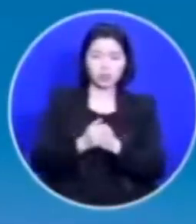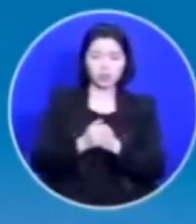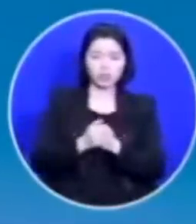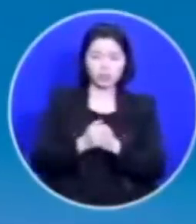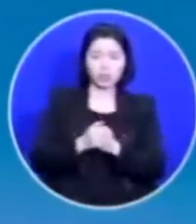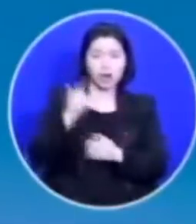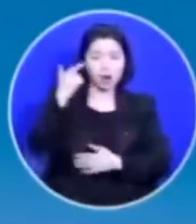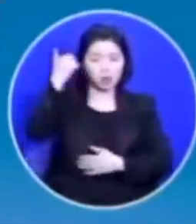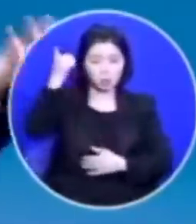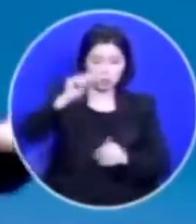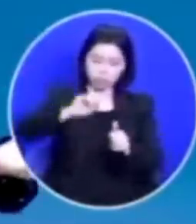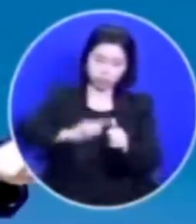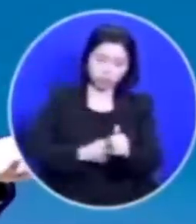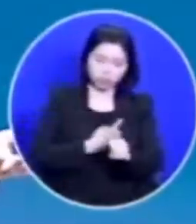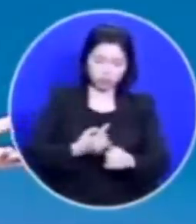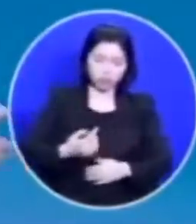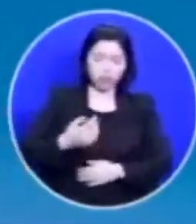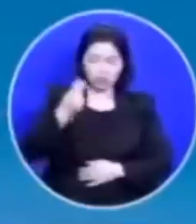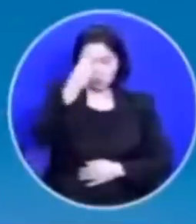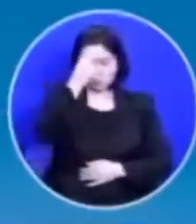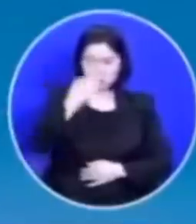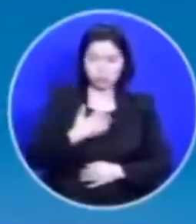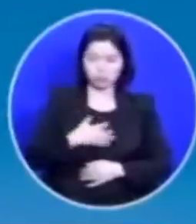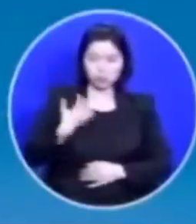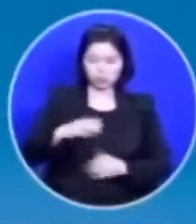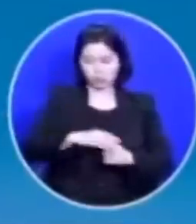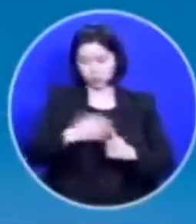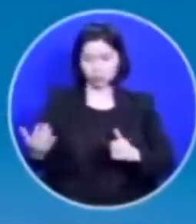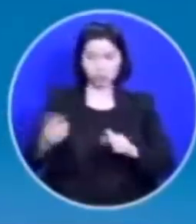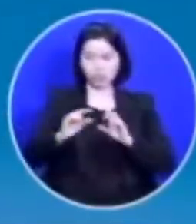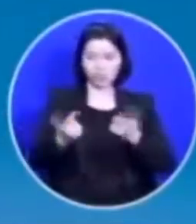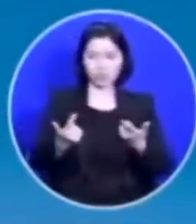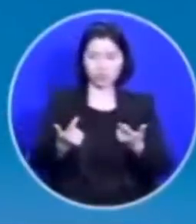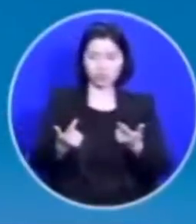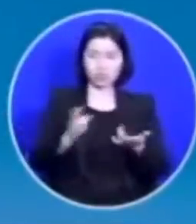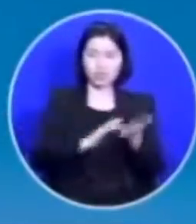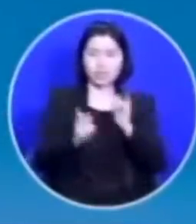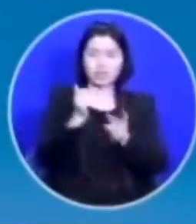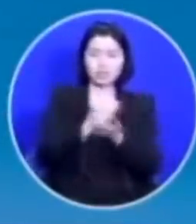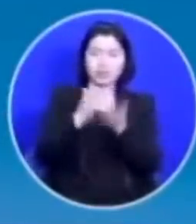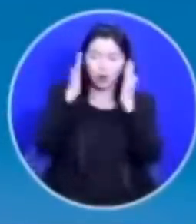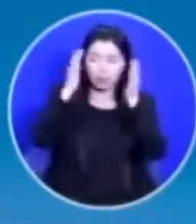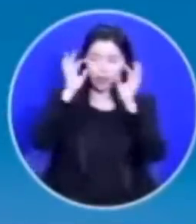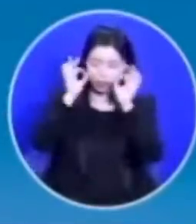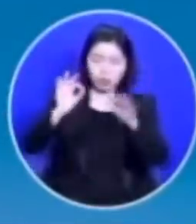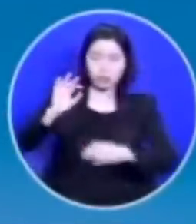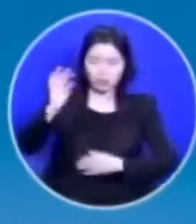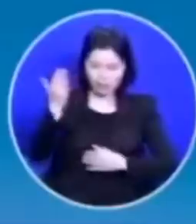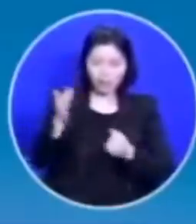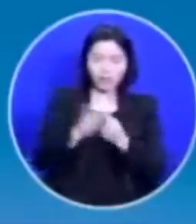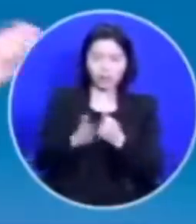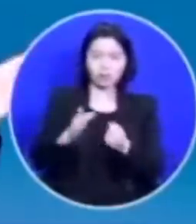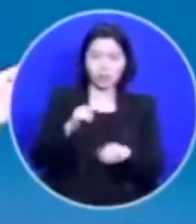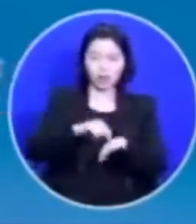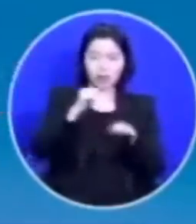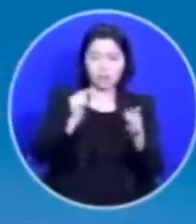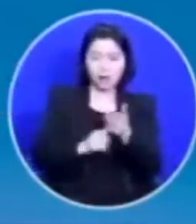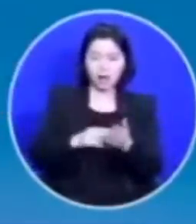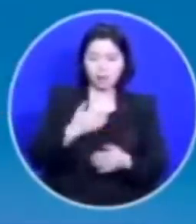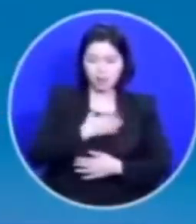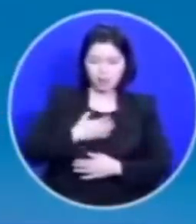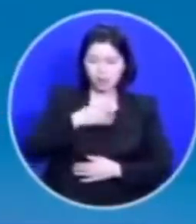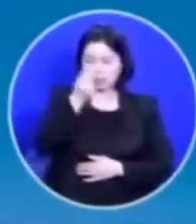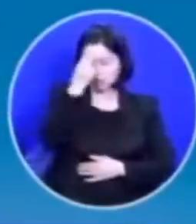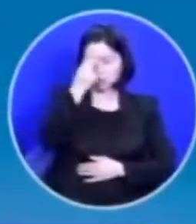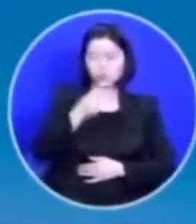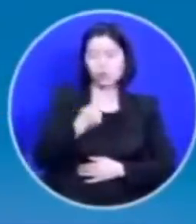목사라고 저절로 근심 염려 에서 놓임을 받는 거 아닙니다 예수님을 바라 보게 되니까 마음에 근심과 염려가 없는